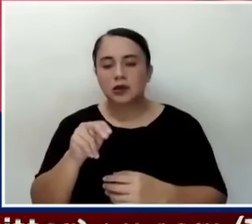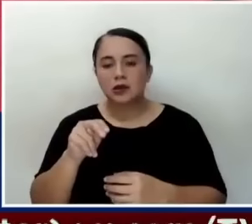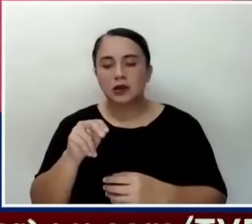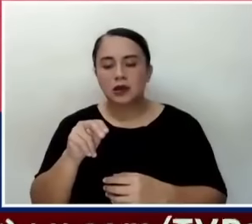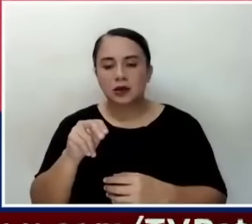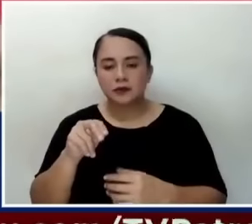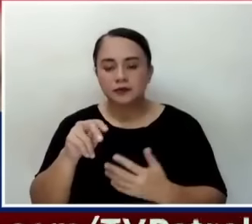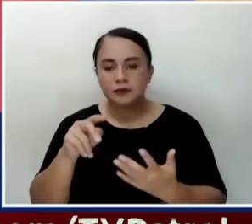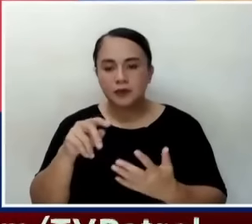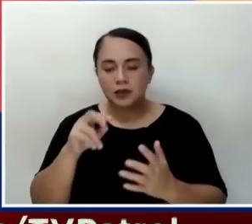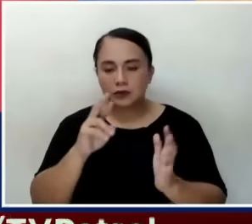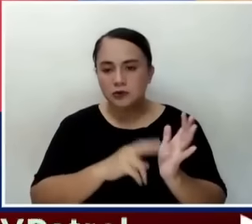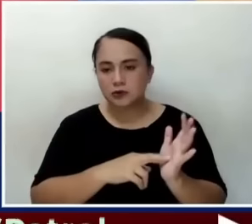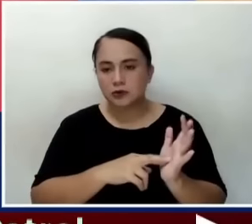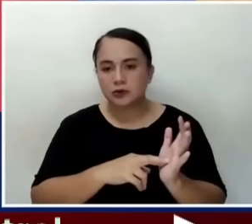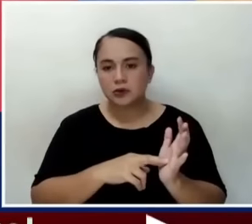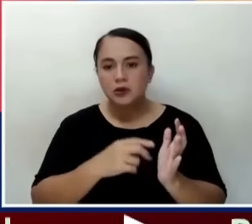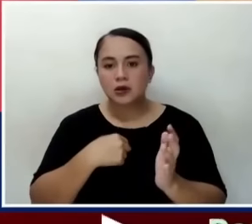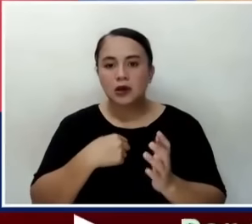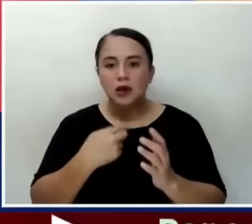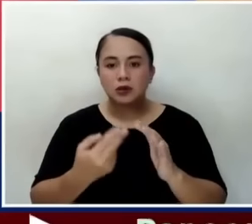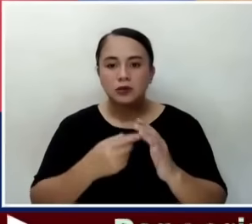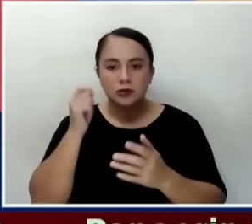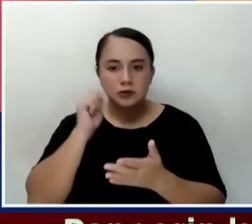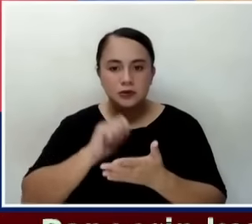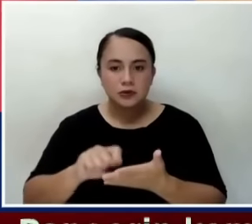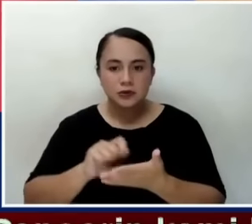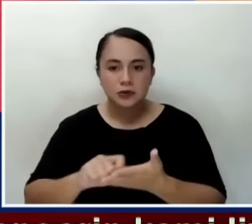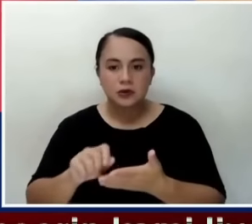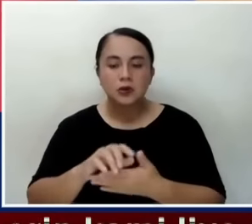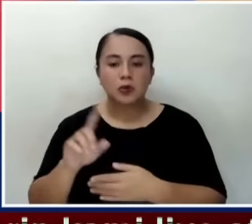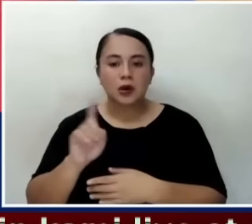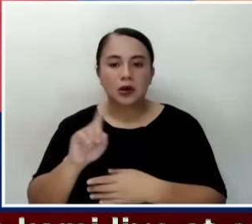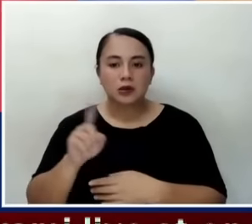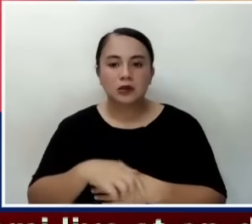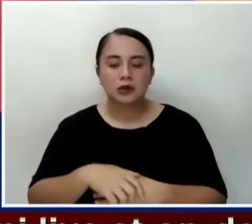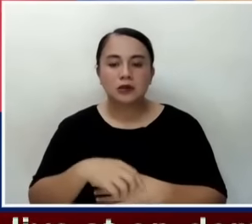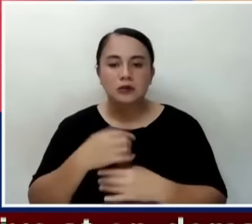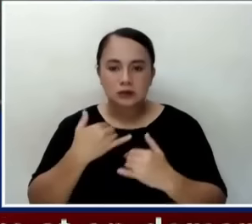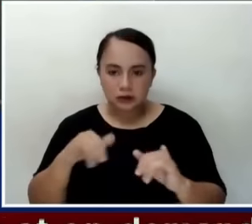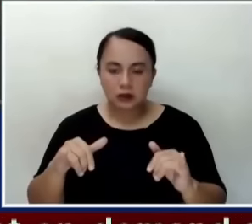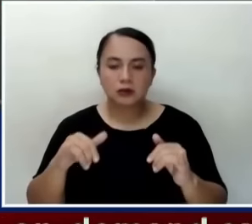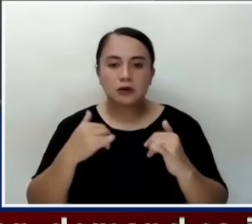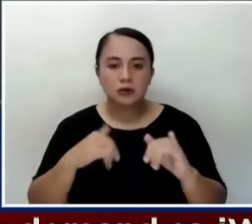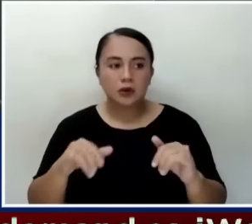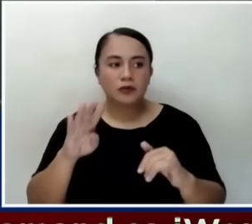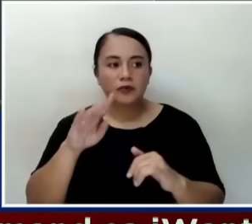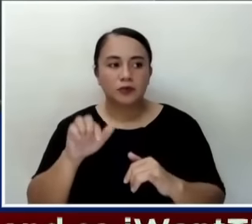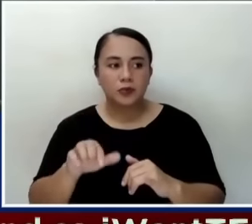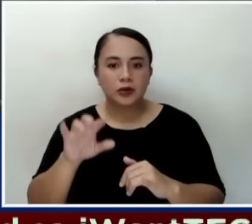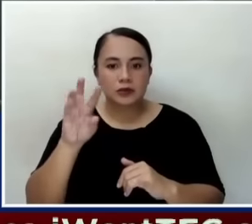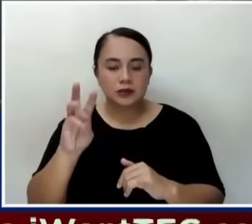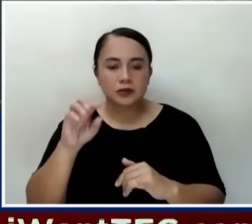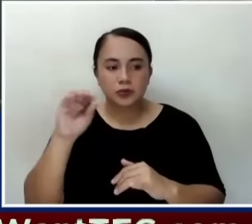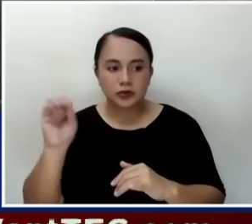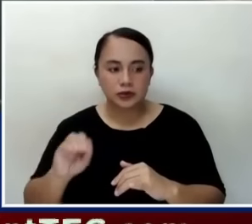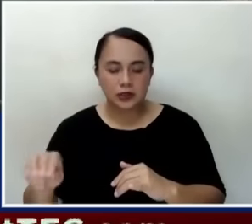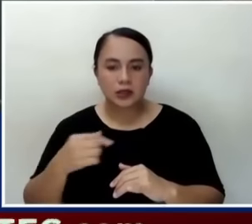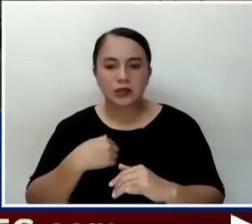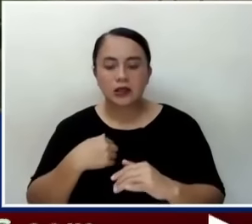Civil Register General Undersecretary Claire Dennis Mapa na nananatili sa 4.6% ang